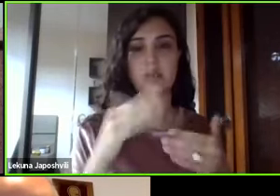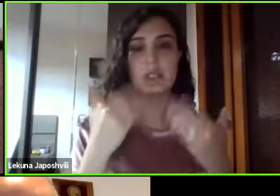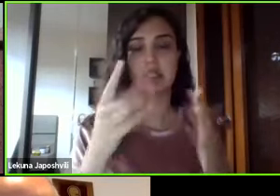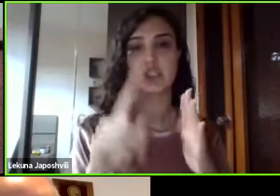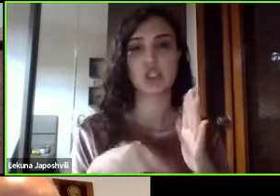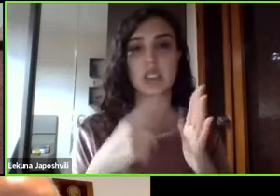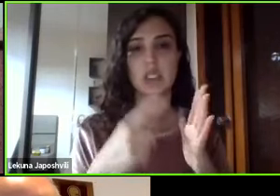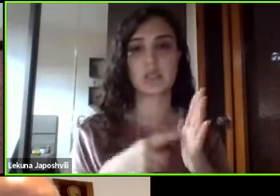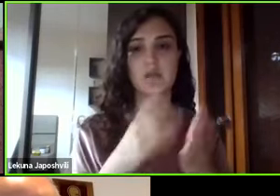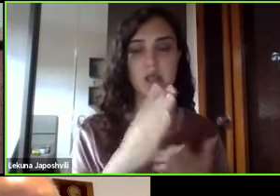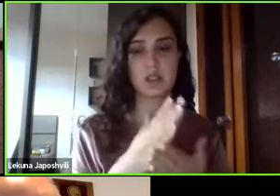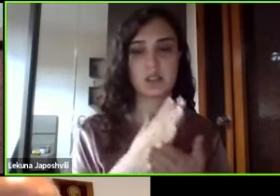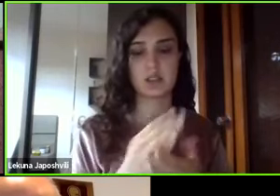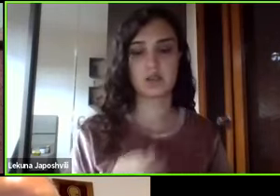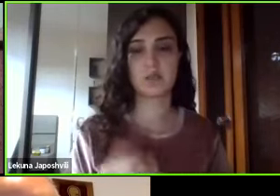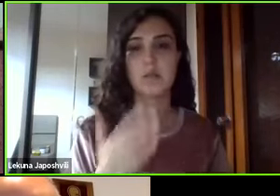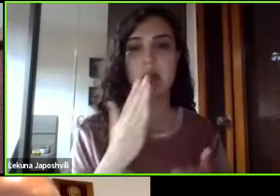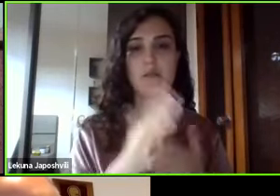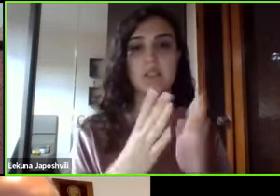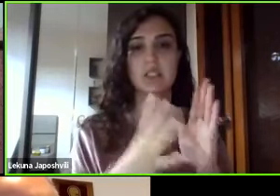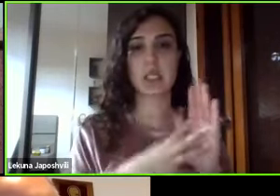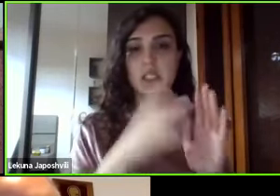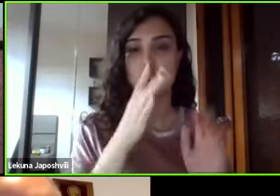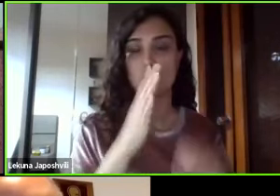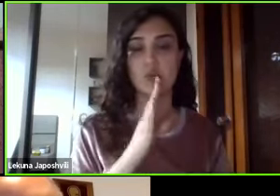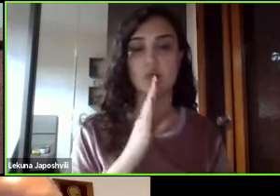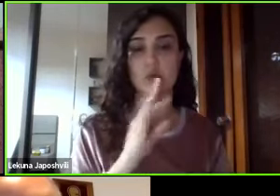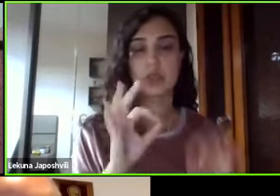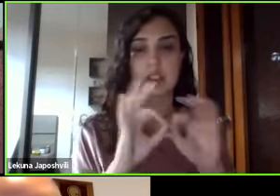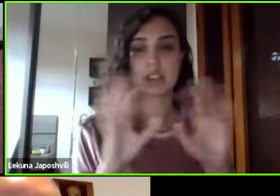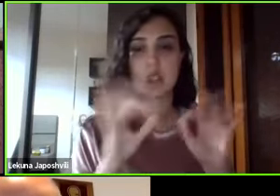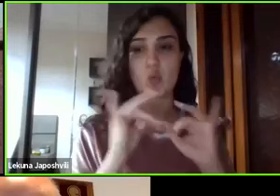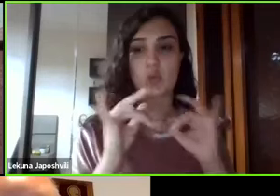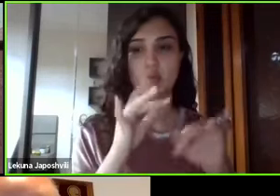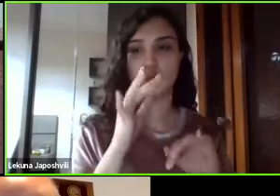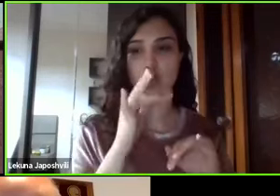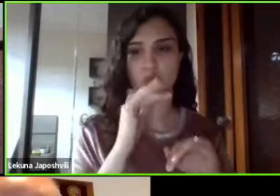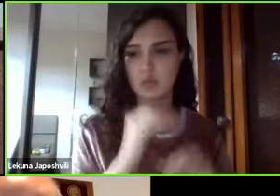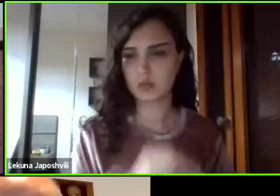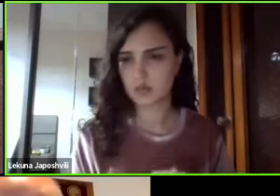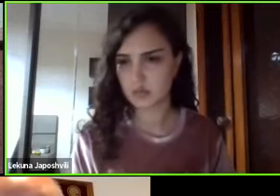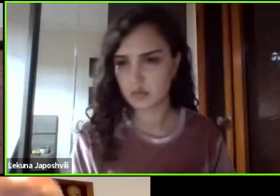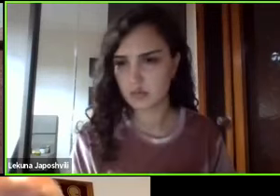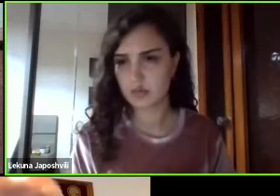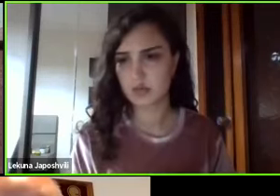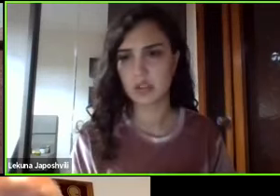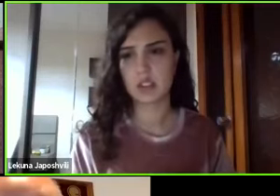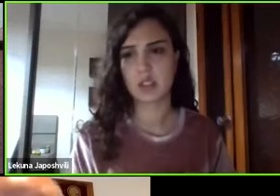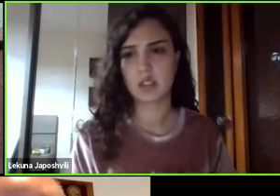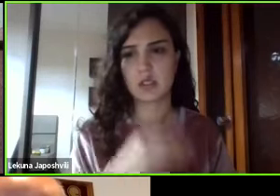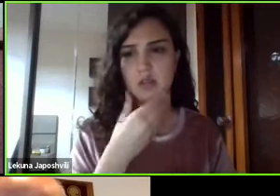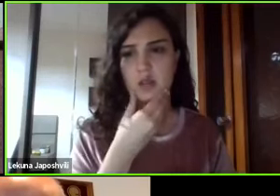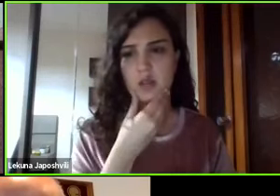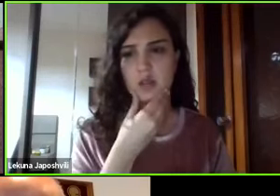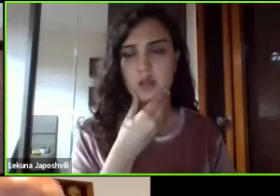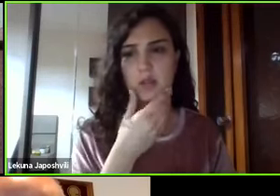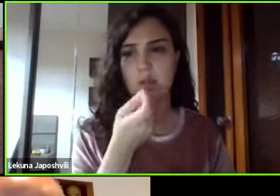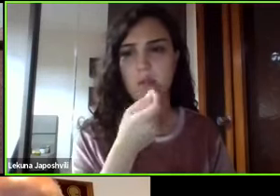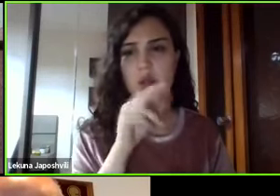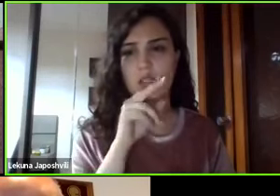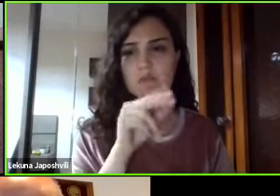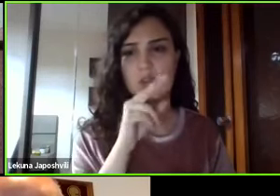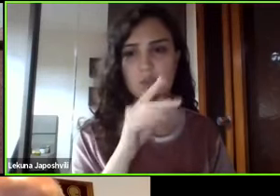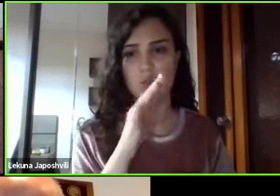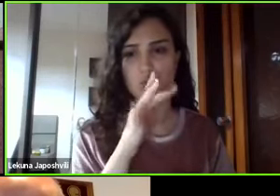შეკითხვა არის ასეთი: მყავს 9 წლის გოგონა, საუბრის დროს ყმას ვერ აფიქსირებს, თვითონაც გრძნობს მარცვლების გამოთქმის დროს